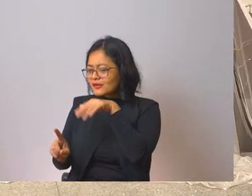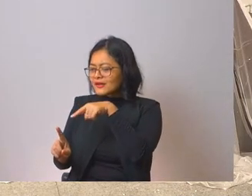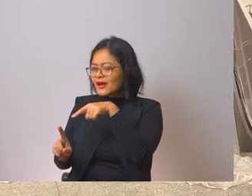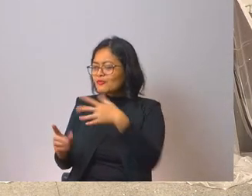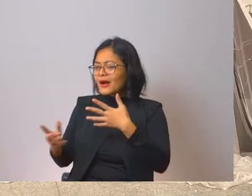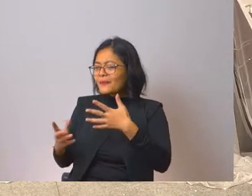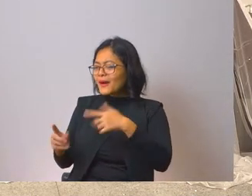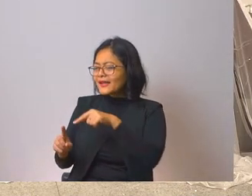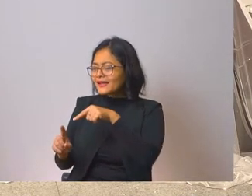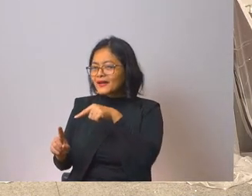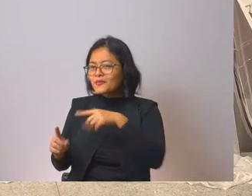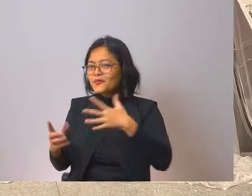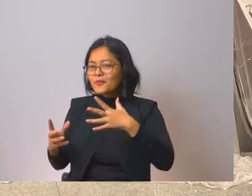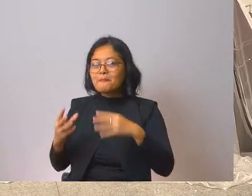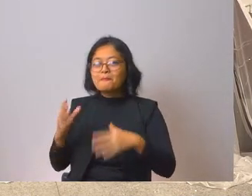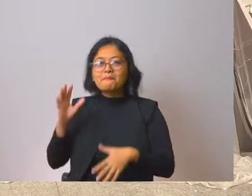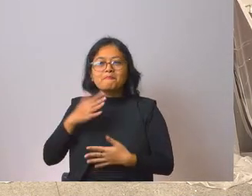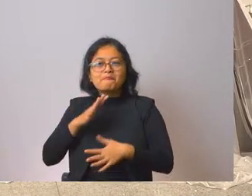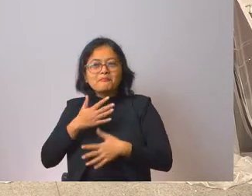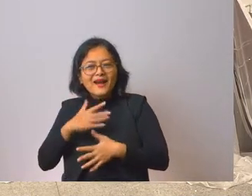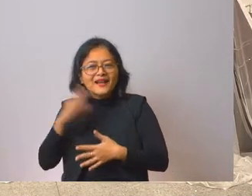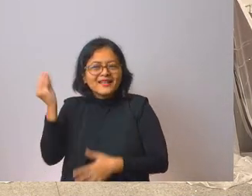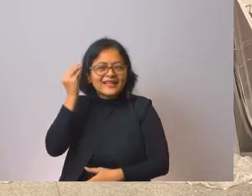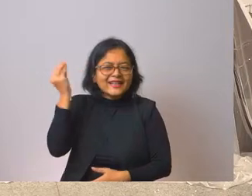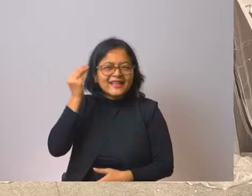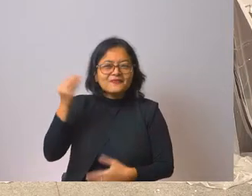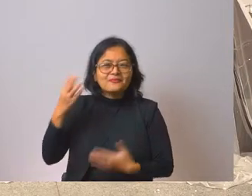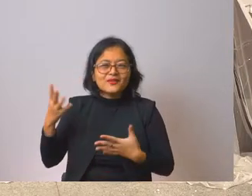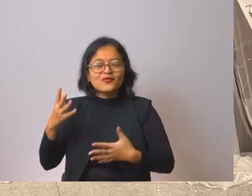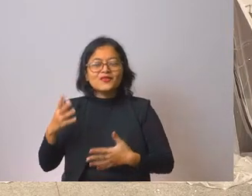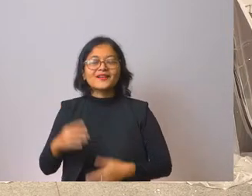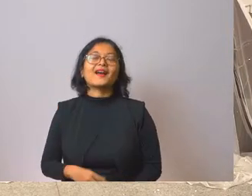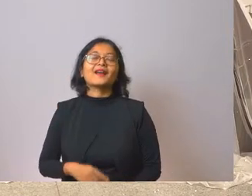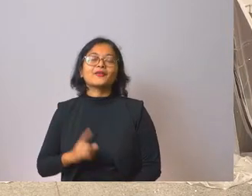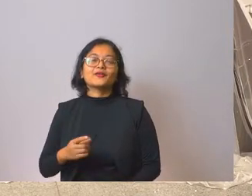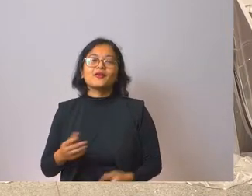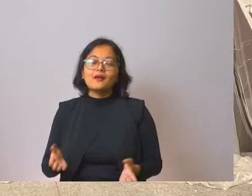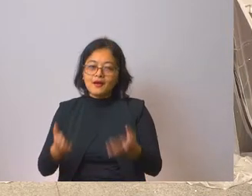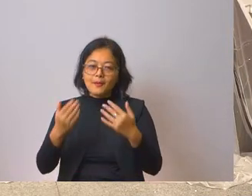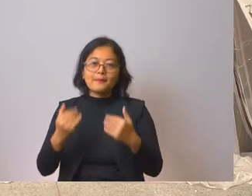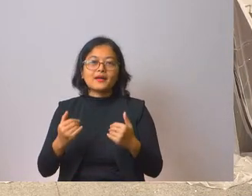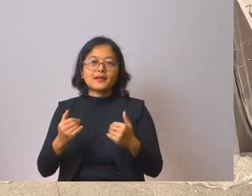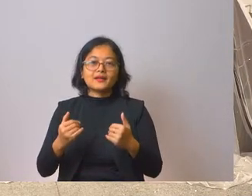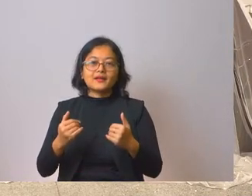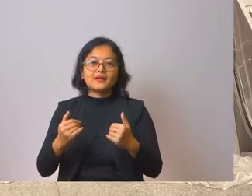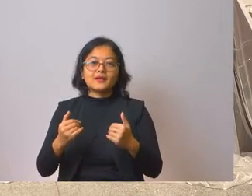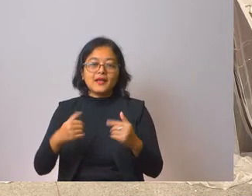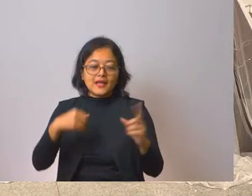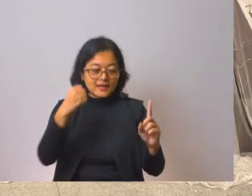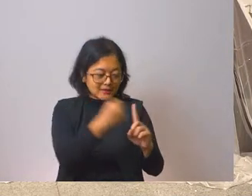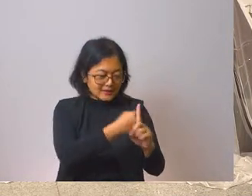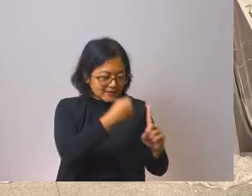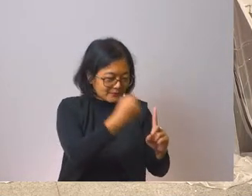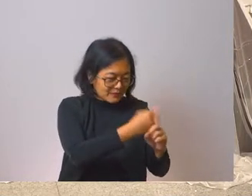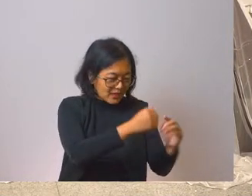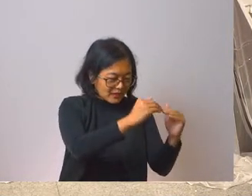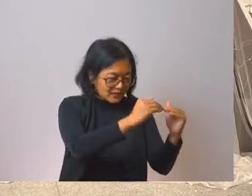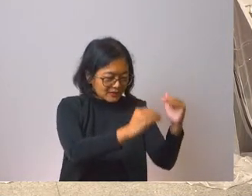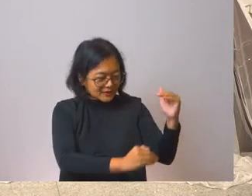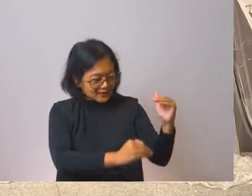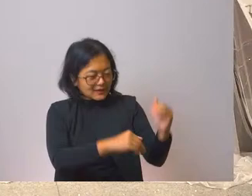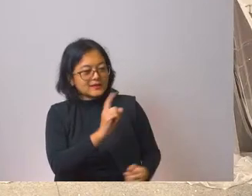kita lampaui diskriminasi karena usia. Nanti tanggal berapa? Kawita 29